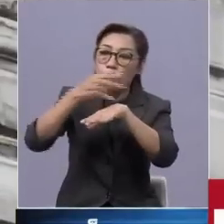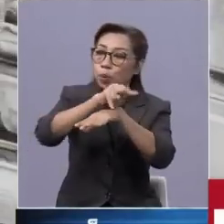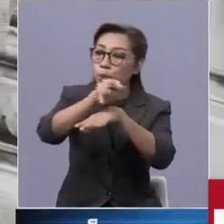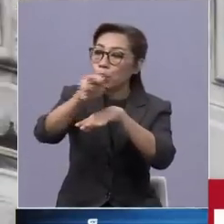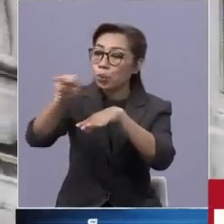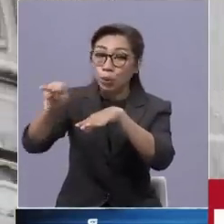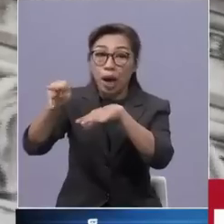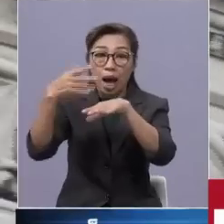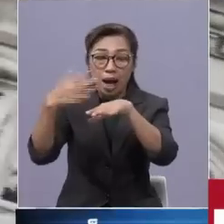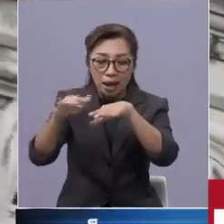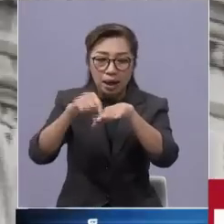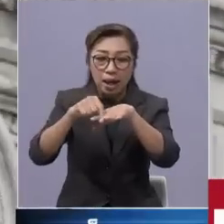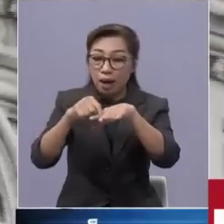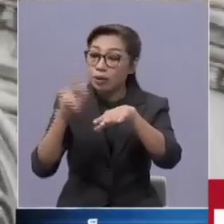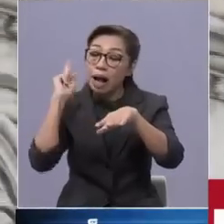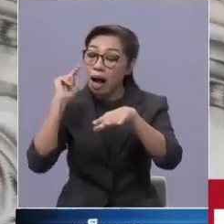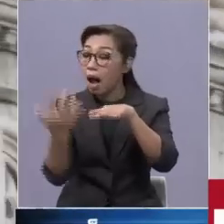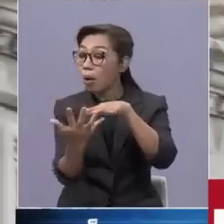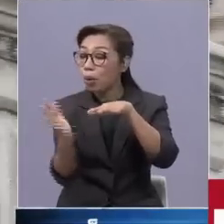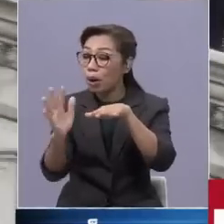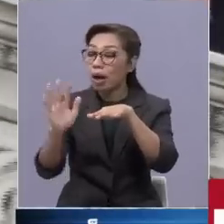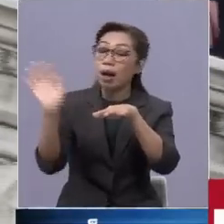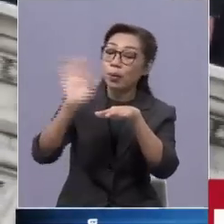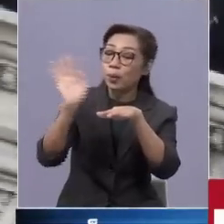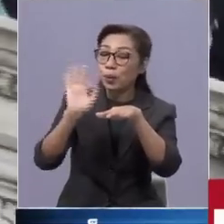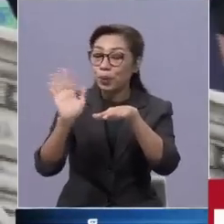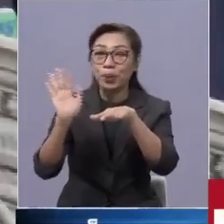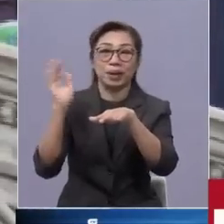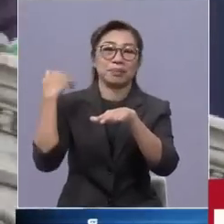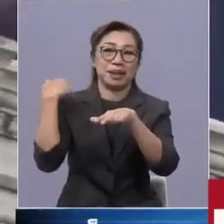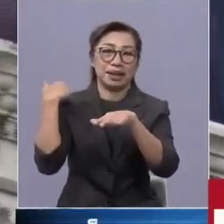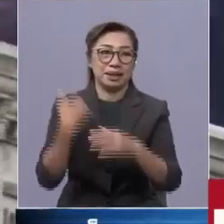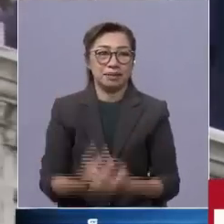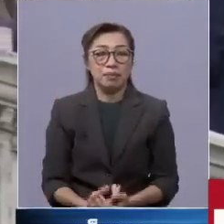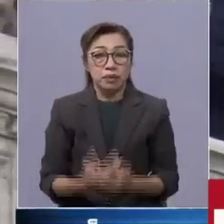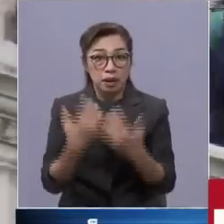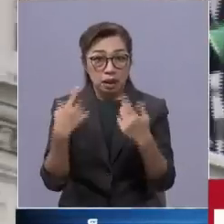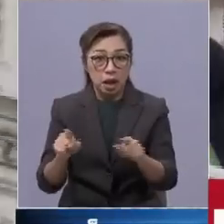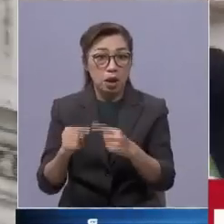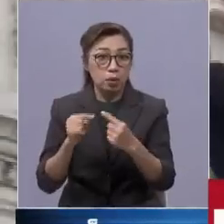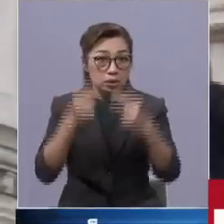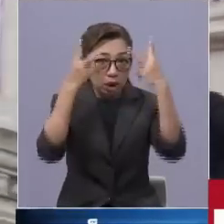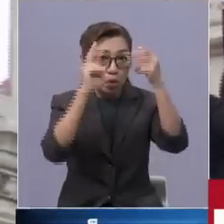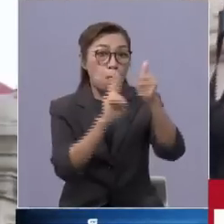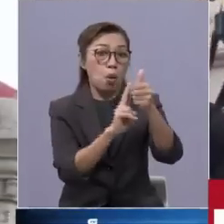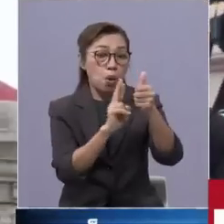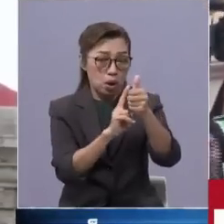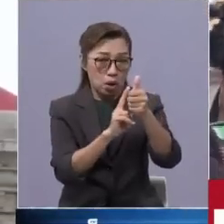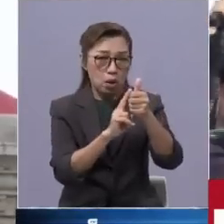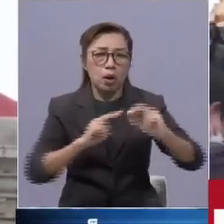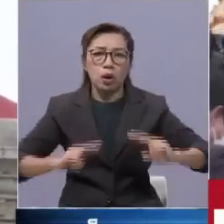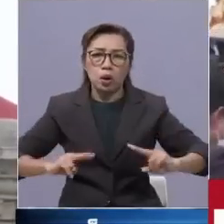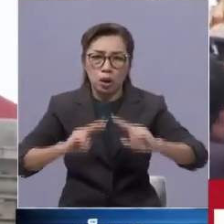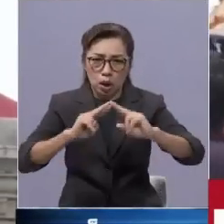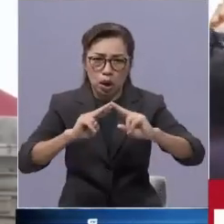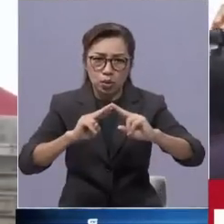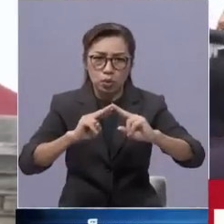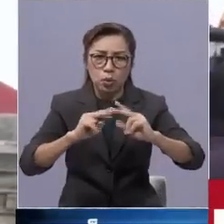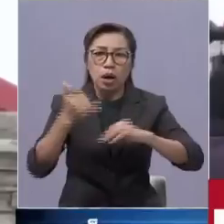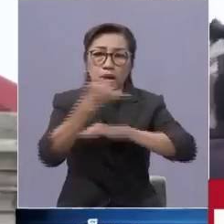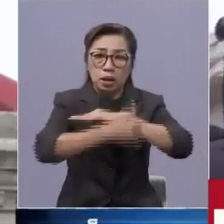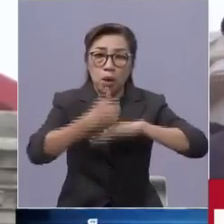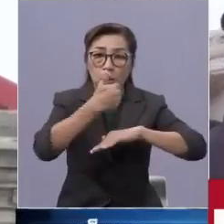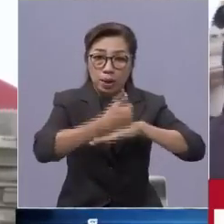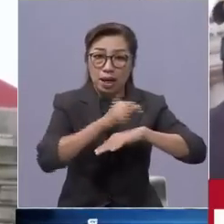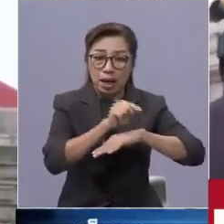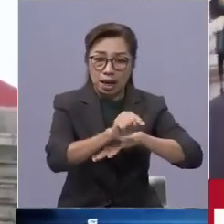ลจากนั้นได้หันมาโบกมือทักทายสื่อมวลชนที่อยู่บริเวณด้านล่างด้วยจากนั้นรองนายกรัฐมนตรีและรัฐมนตรีว่าการกระทรวงการต่างประเทศน